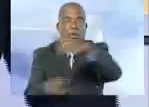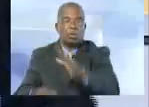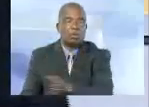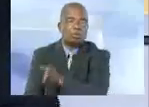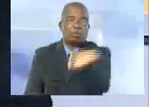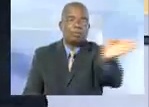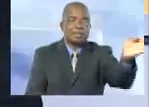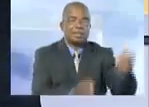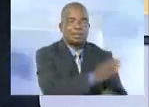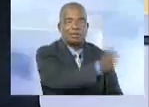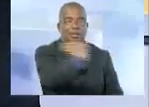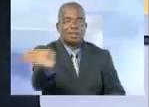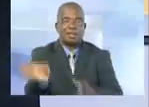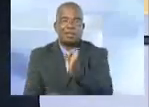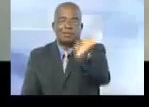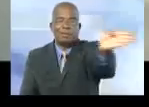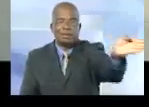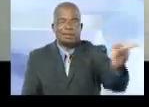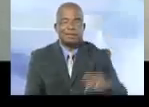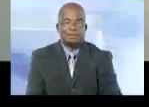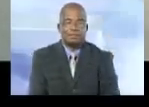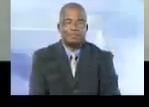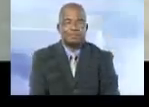Les précisions de Francis Boifou.